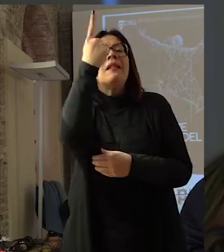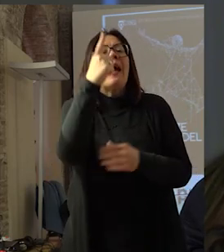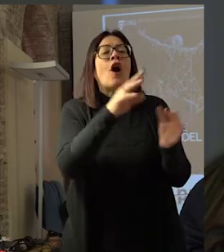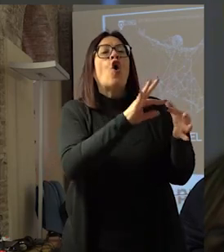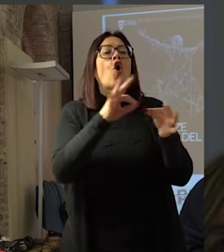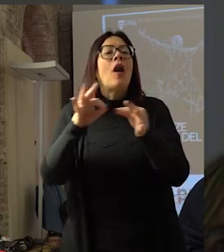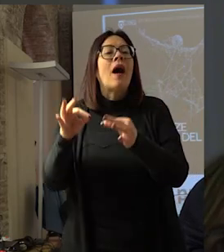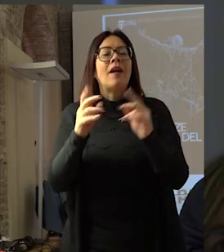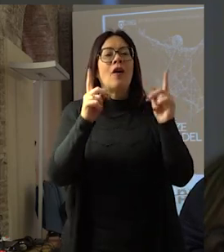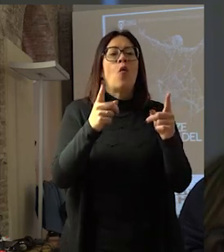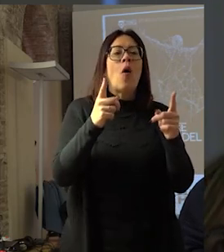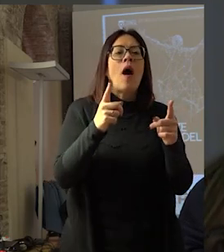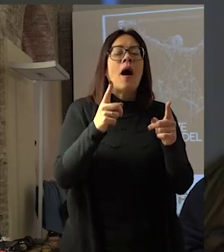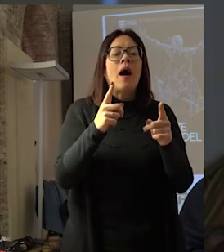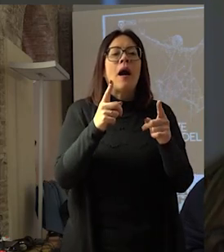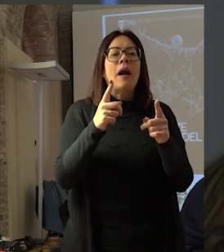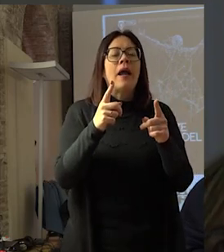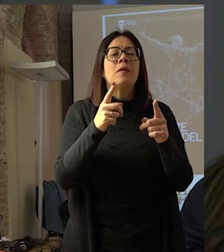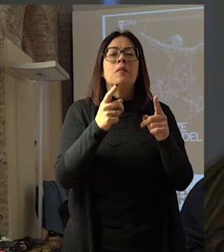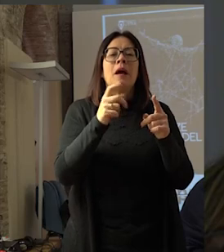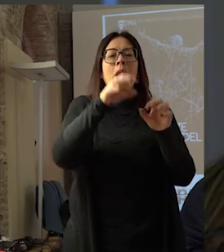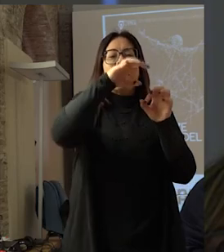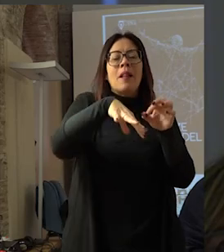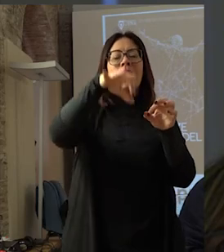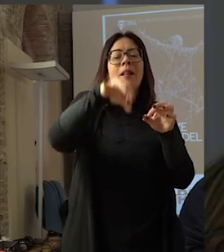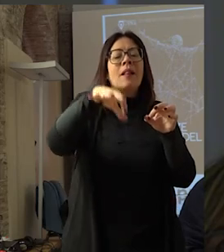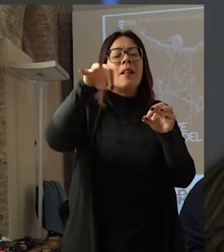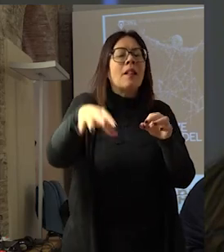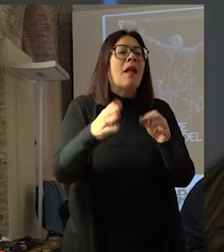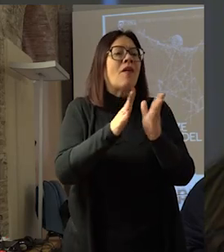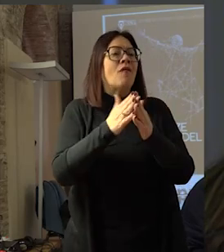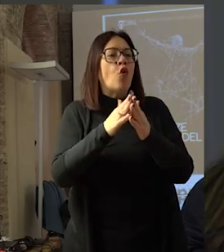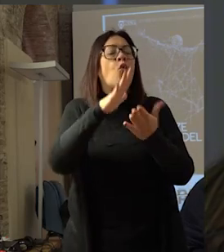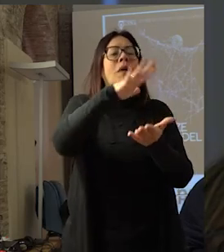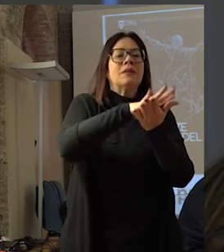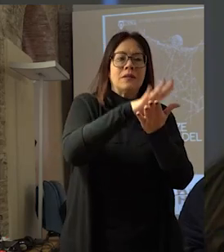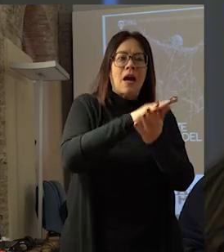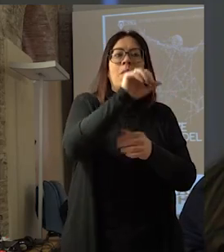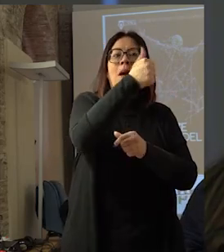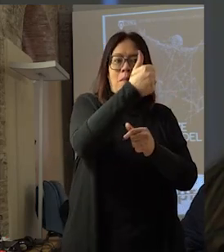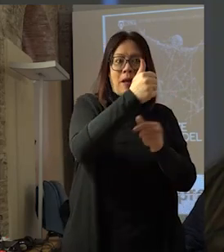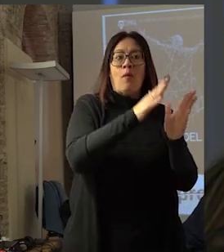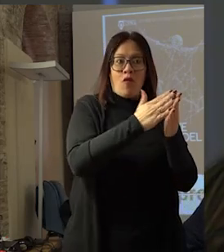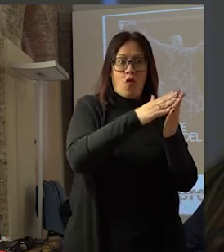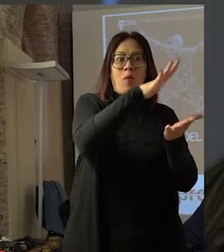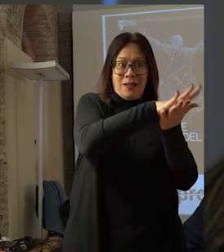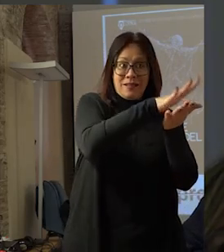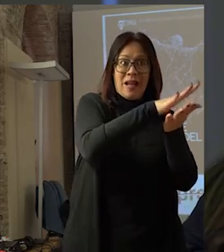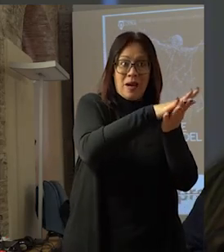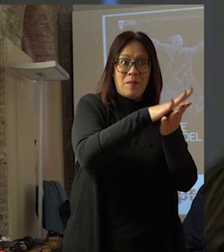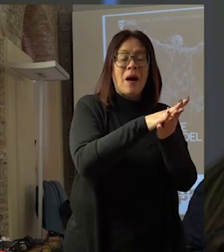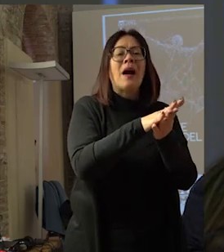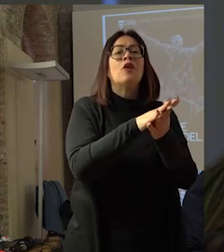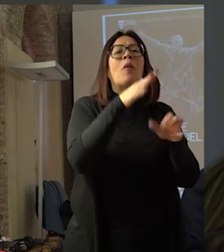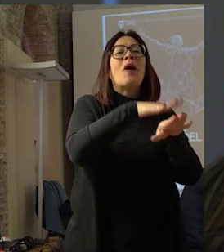di fare di tanto in tanto anche dei volumi a stampa, il primo volume è stato così, quello sull'esperienza ai tempi del